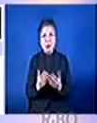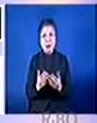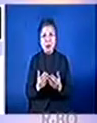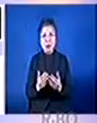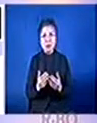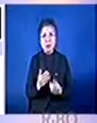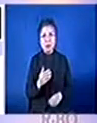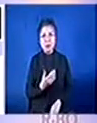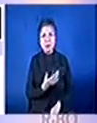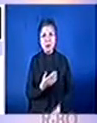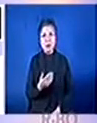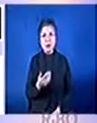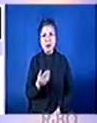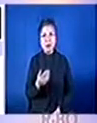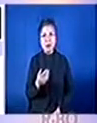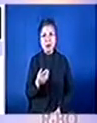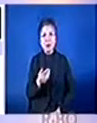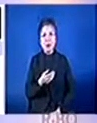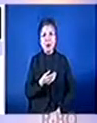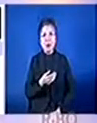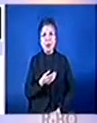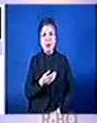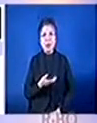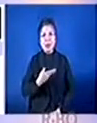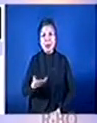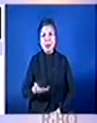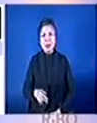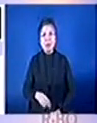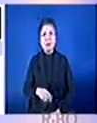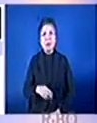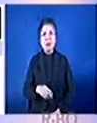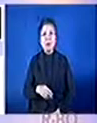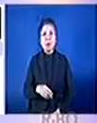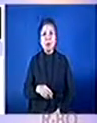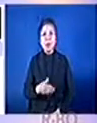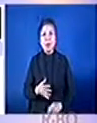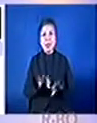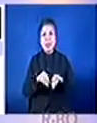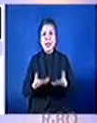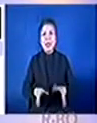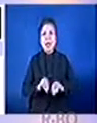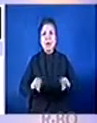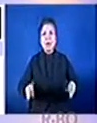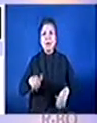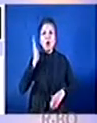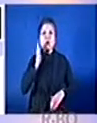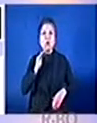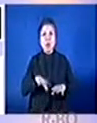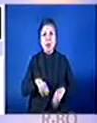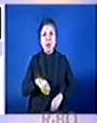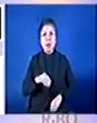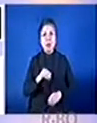bagi masyarakat. Masyarakat menginginkan lapangan kerja yang terbuka. Anak-anak muda menginginkan peluang